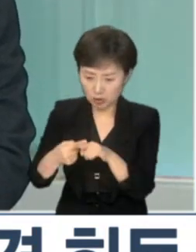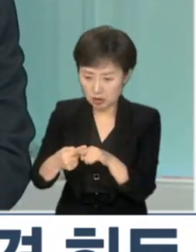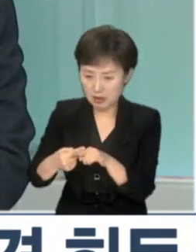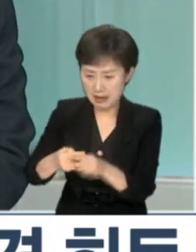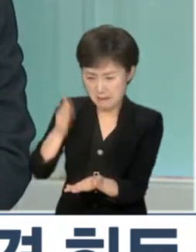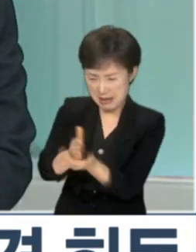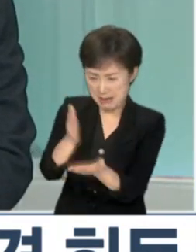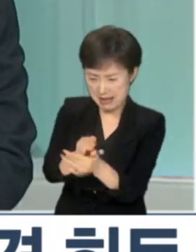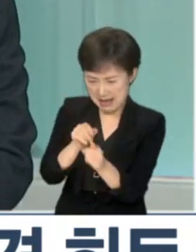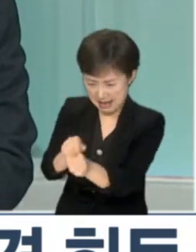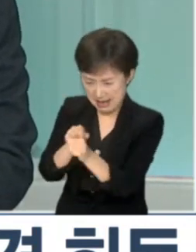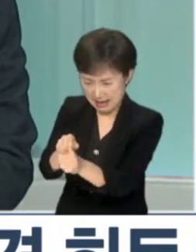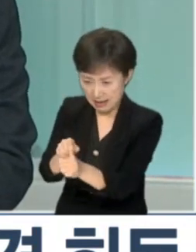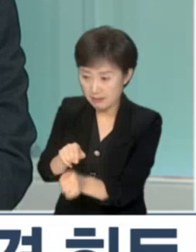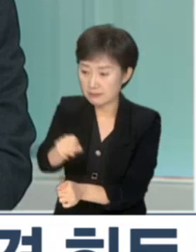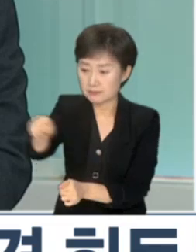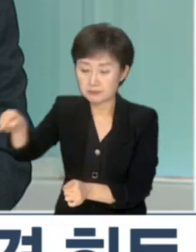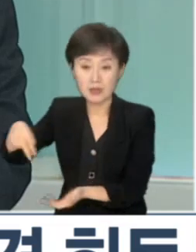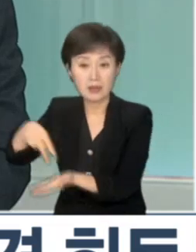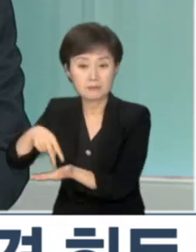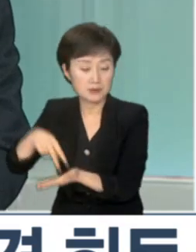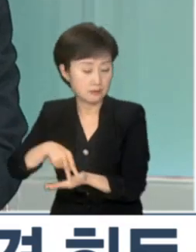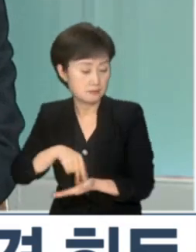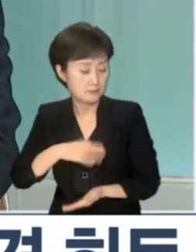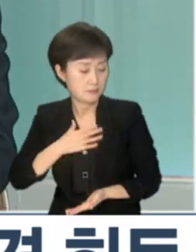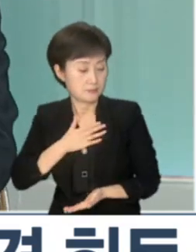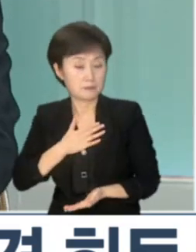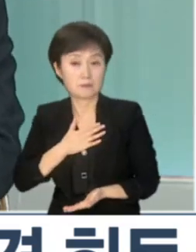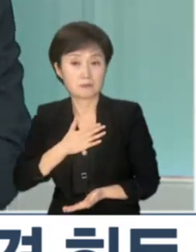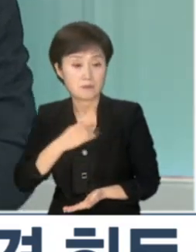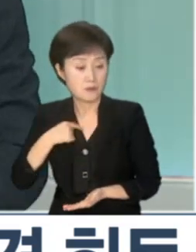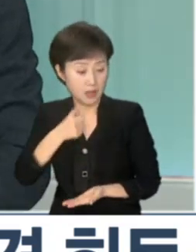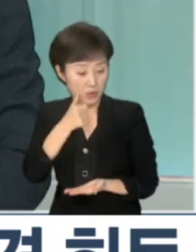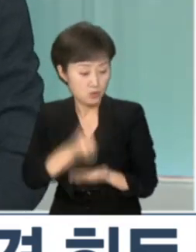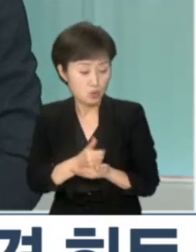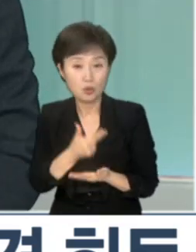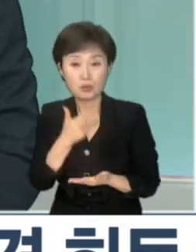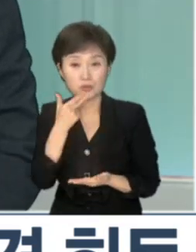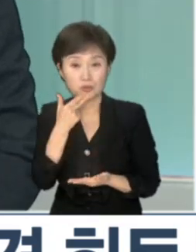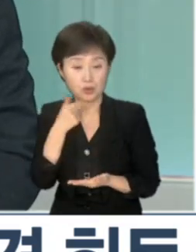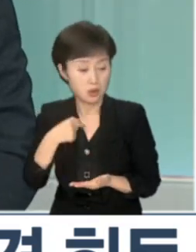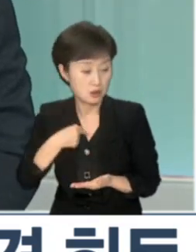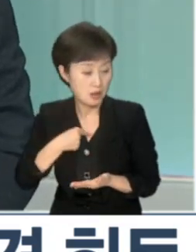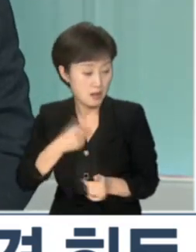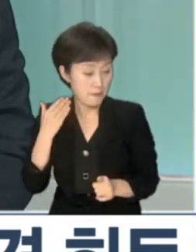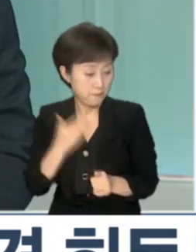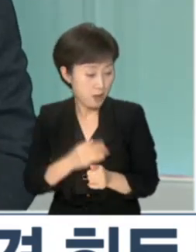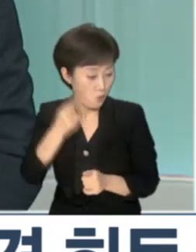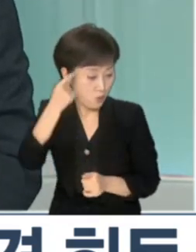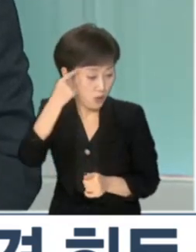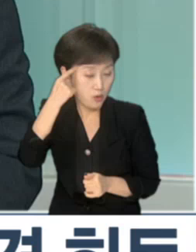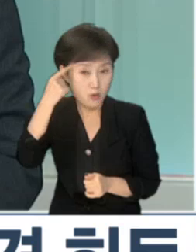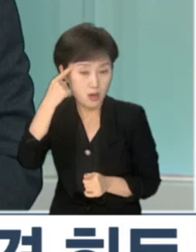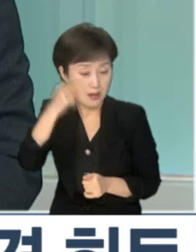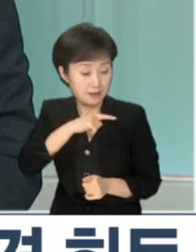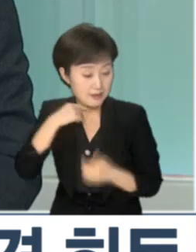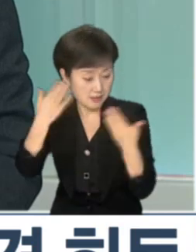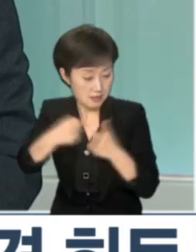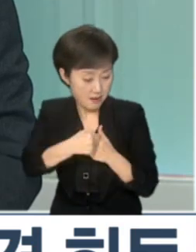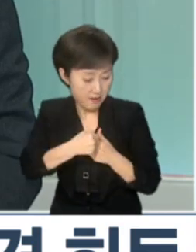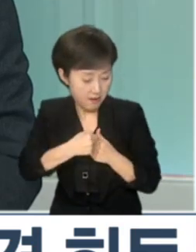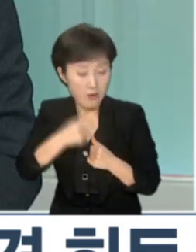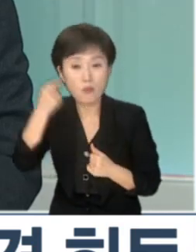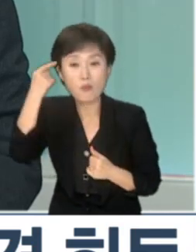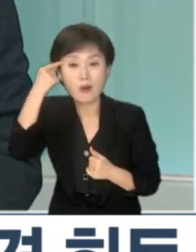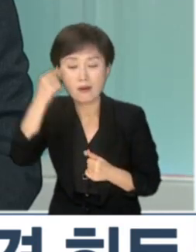강공적으로 나가니까 윤핵관 입장에서는 굳이 무슨 자기들이 죄인이 아닌데 이걸 너무 지나치게 희생양으로 몰고 가지